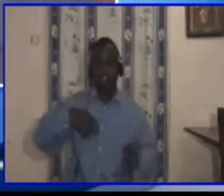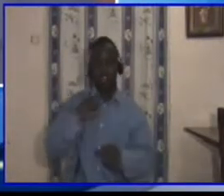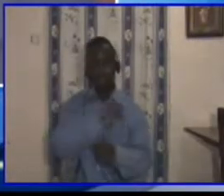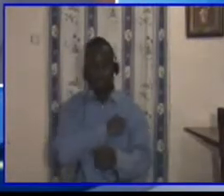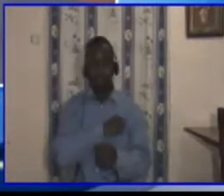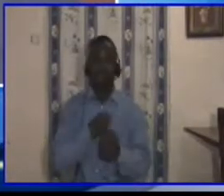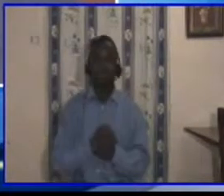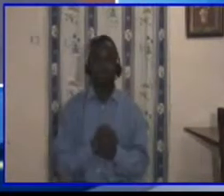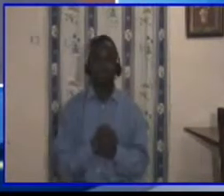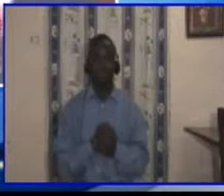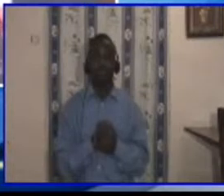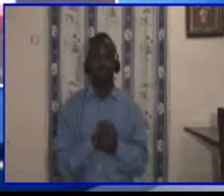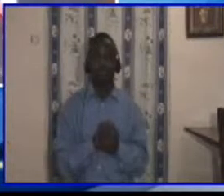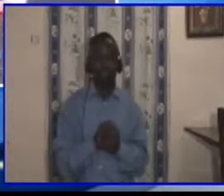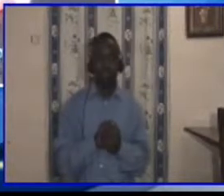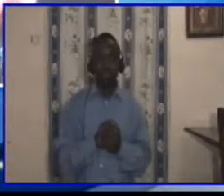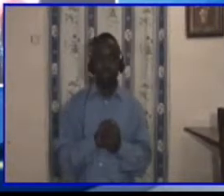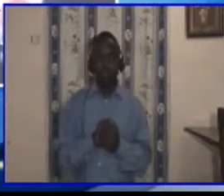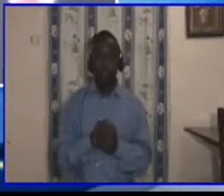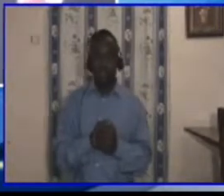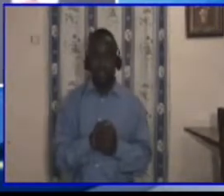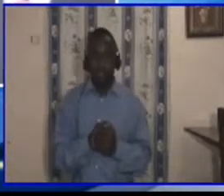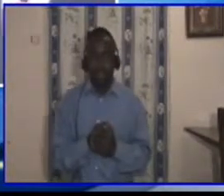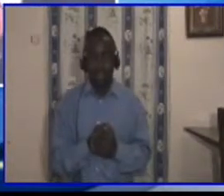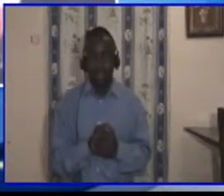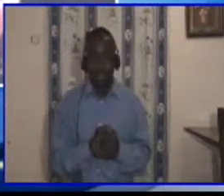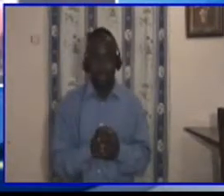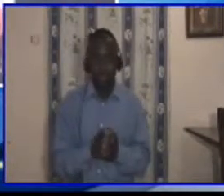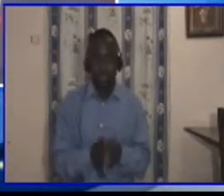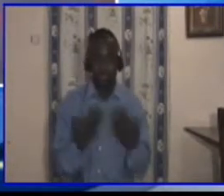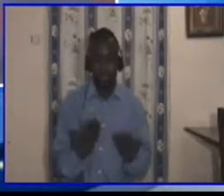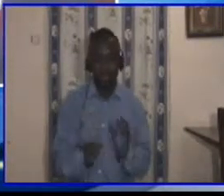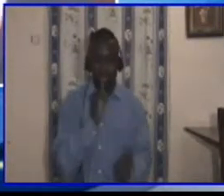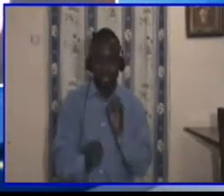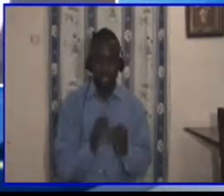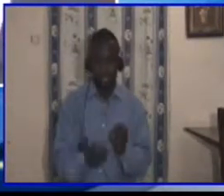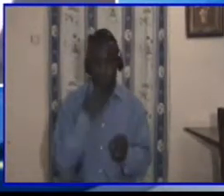ma il messaggio è rimasto con noi